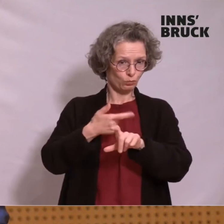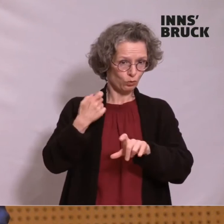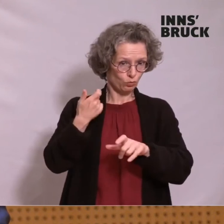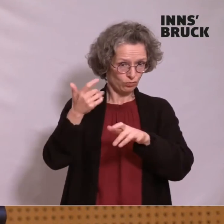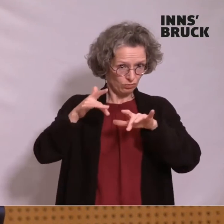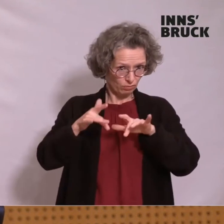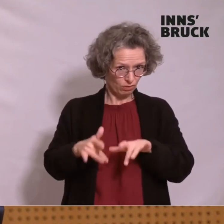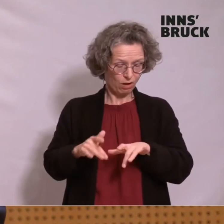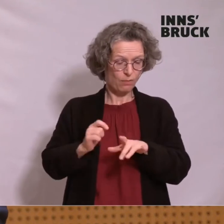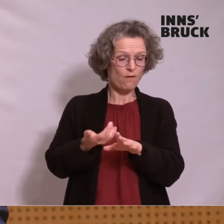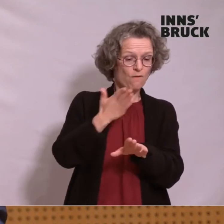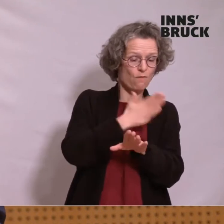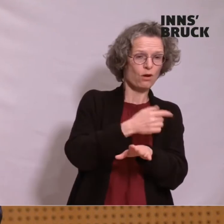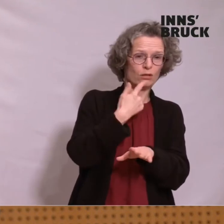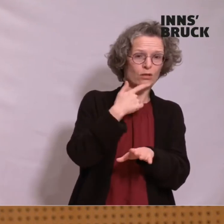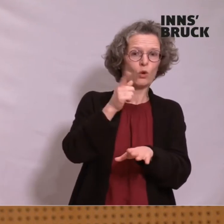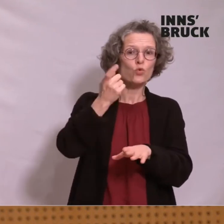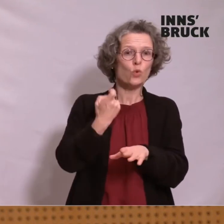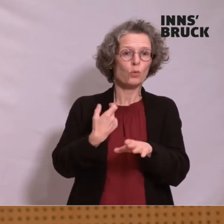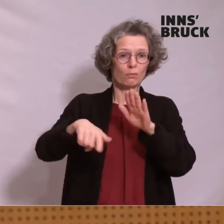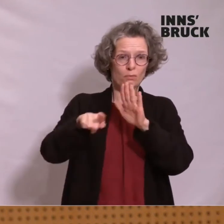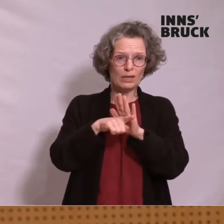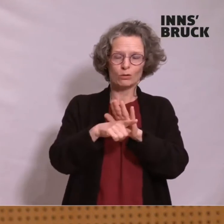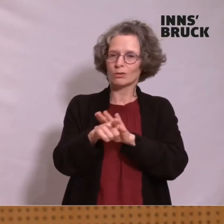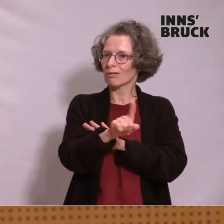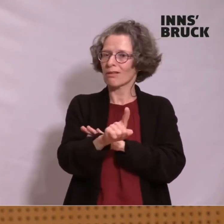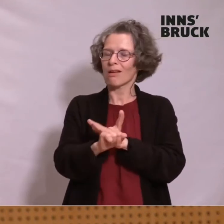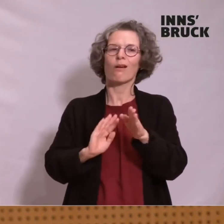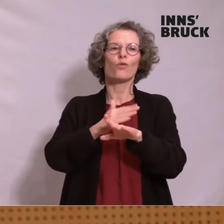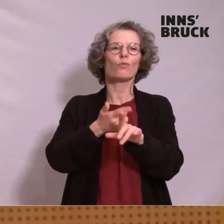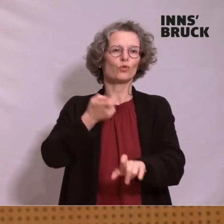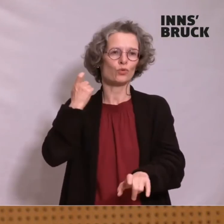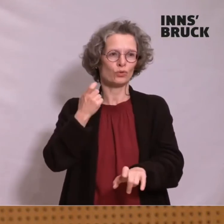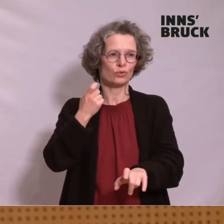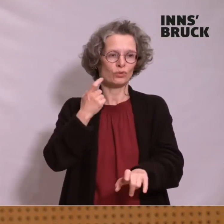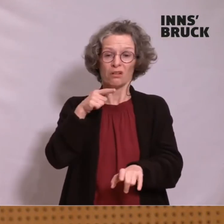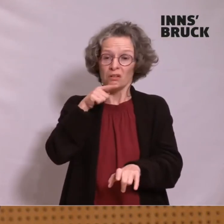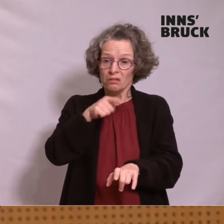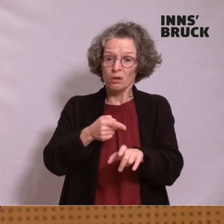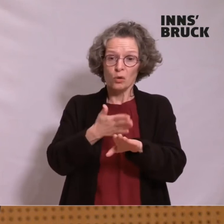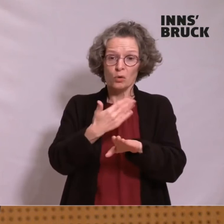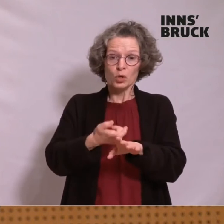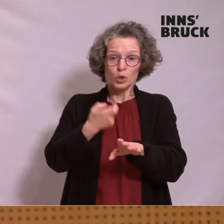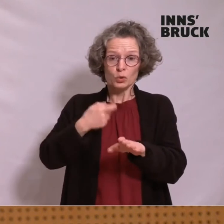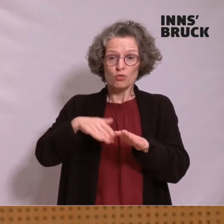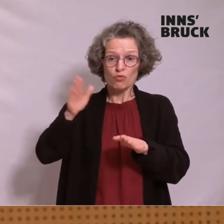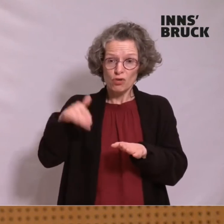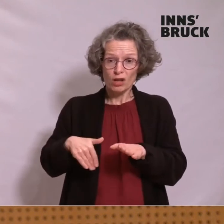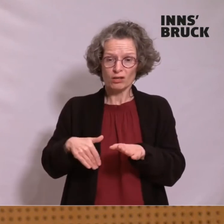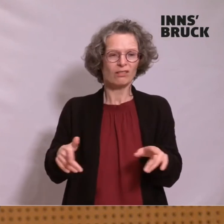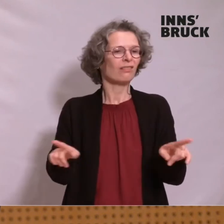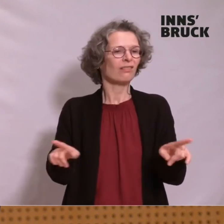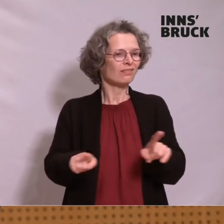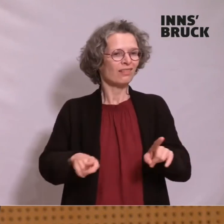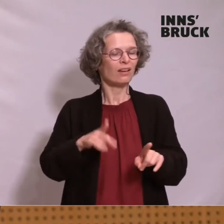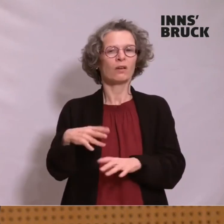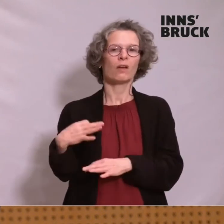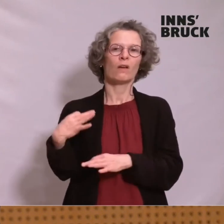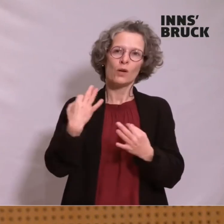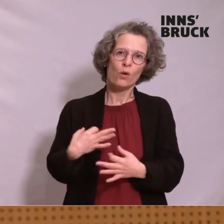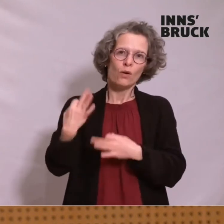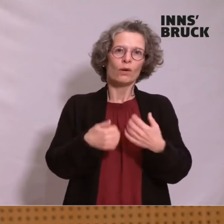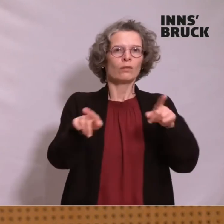prognostizierten Minus schlecht zu reden. Man kann bestimmte Dinge eine gewisse Zeit wiederholen und wiederholen.